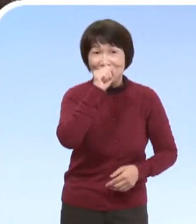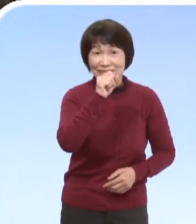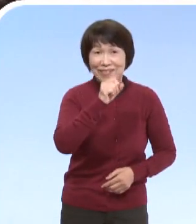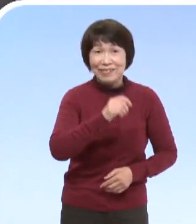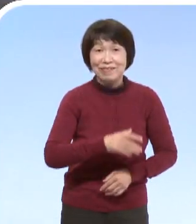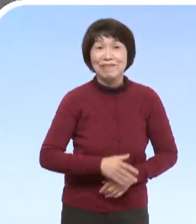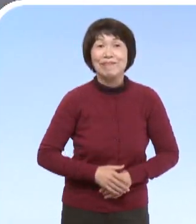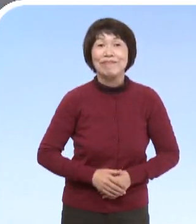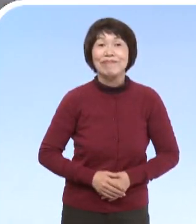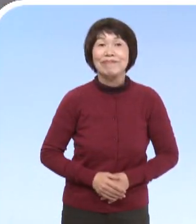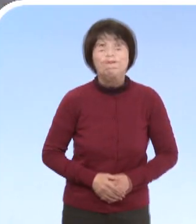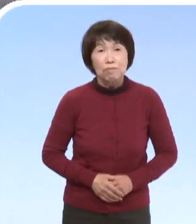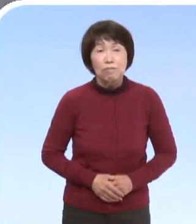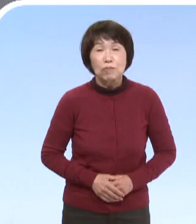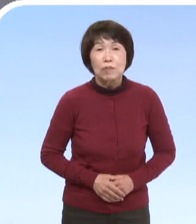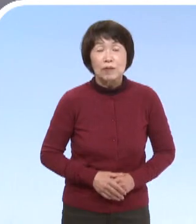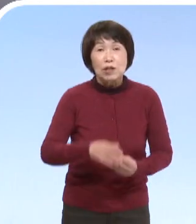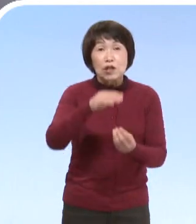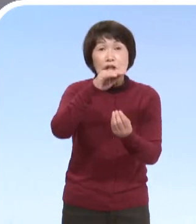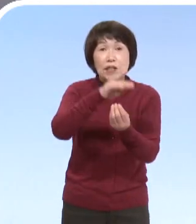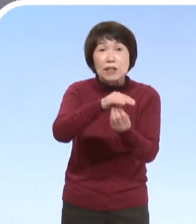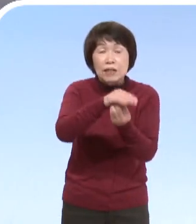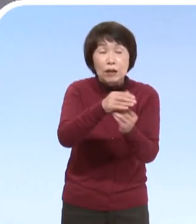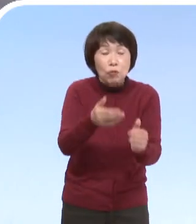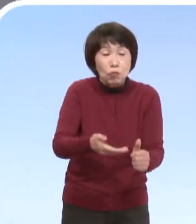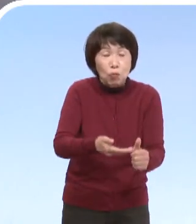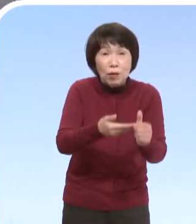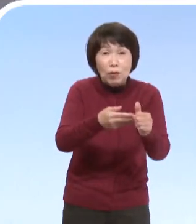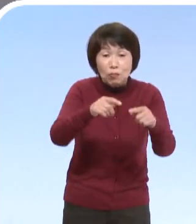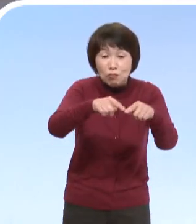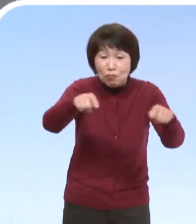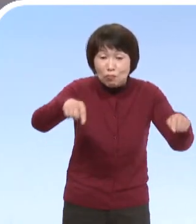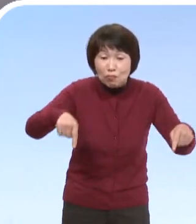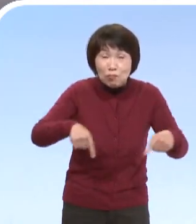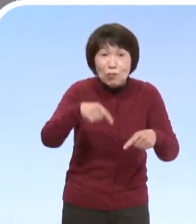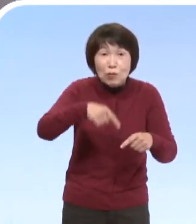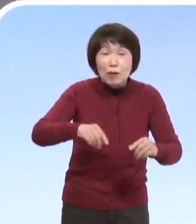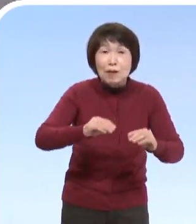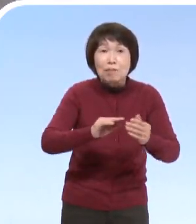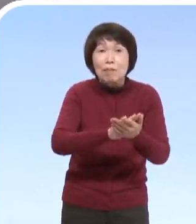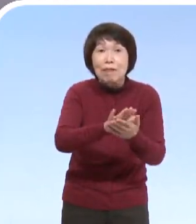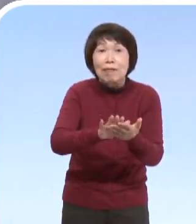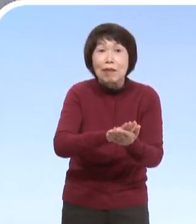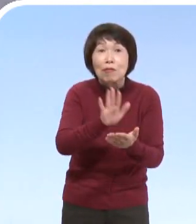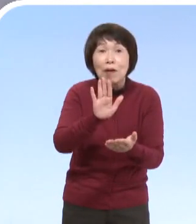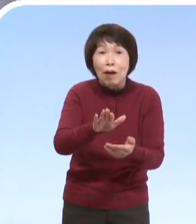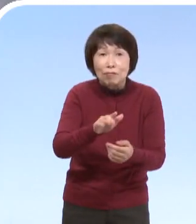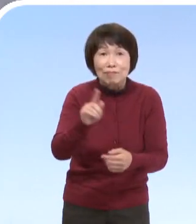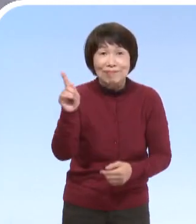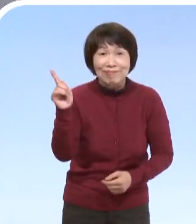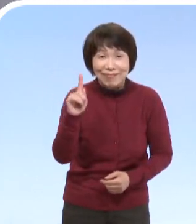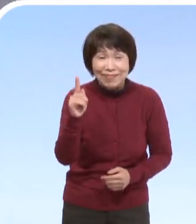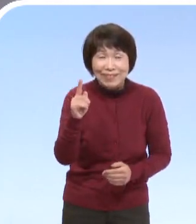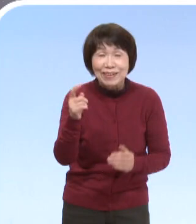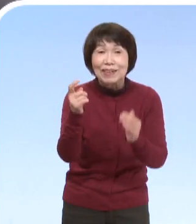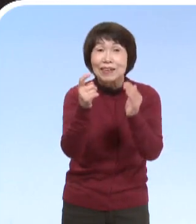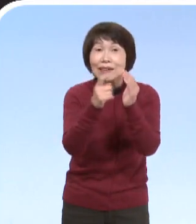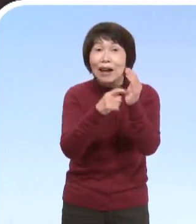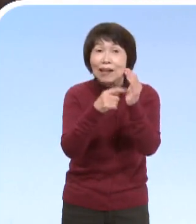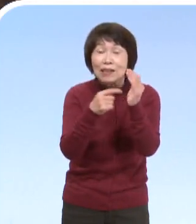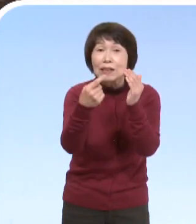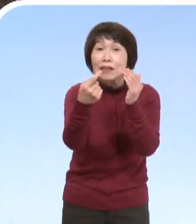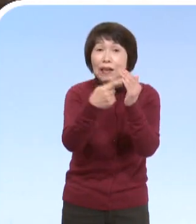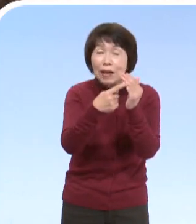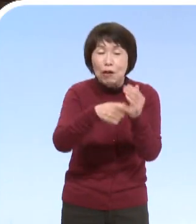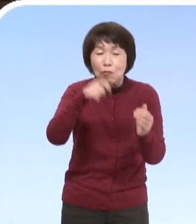。 さらに椎茸の菌床を作るときに混ぜているものが、 カキ殻の粉にしたやつ